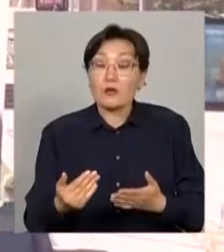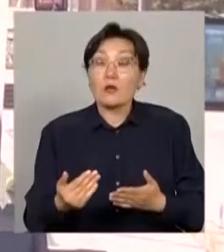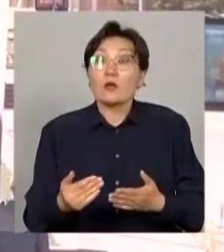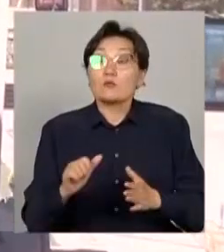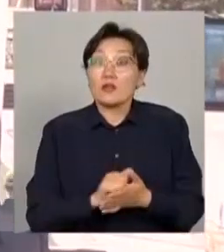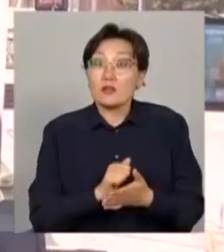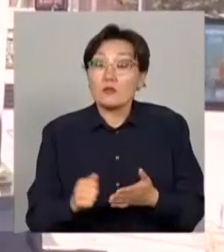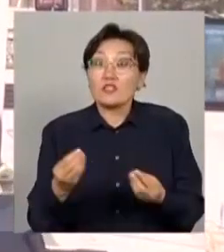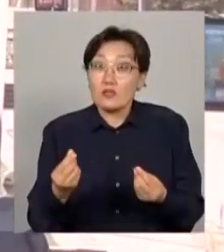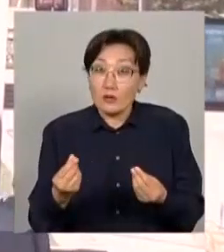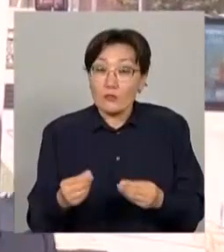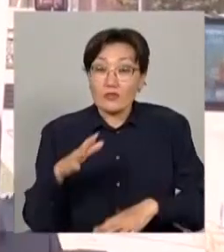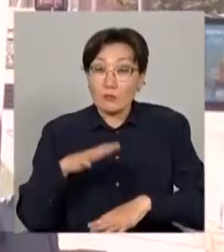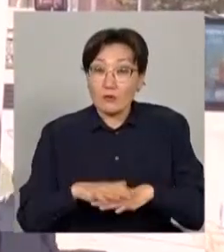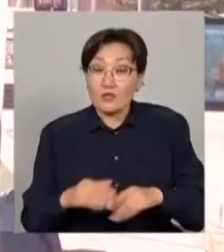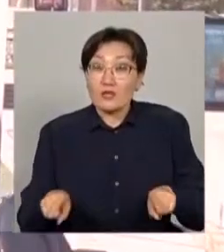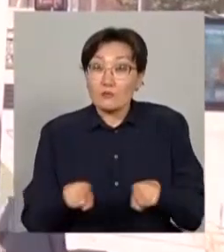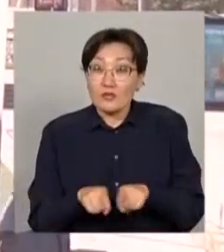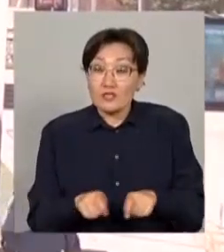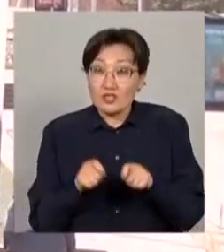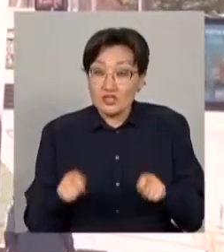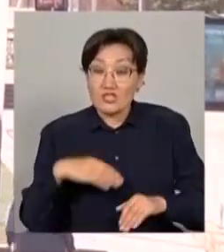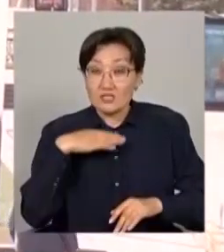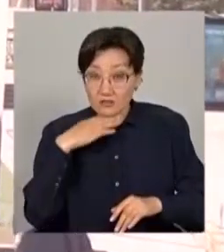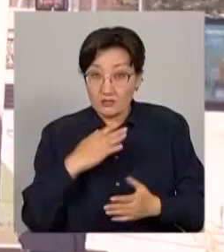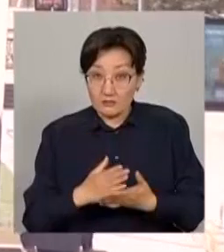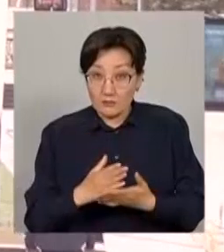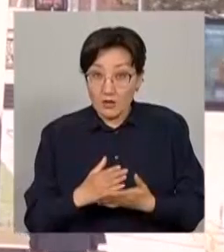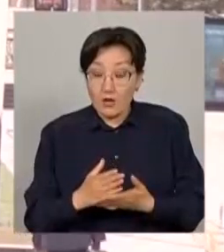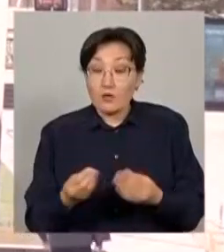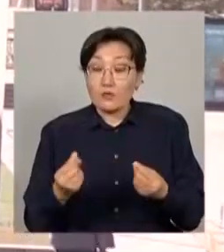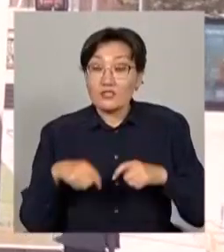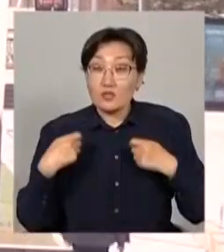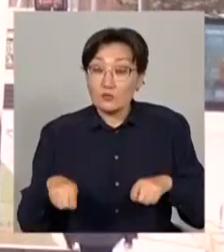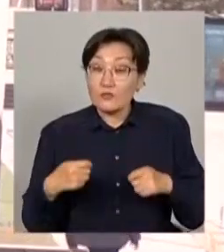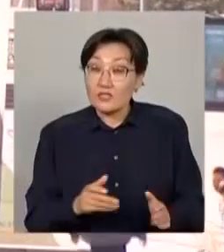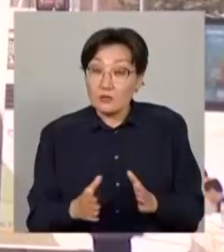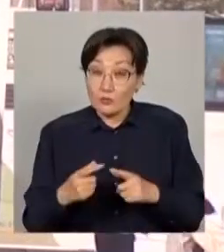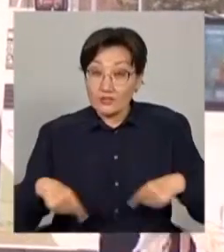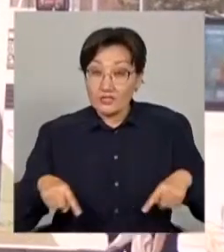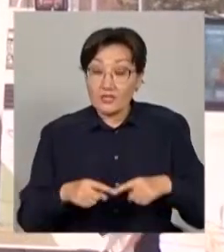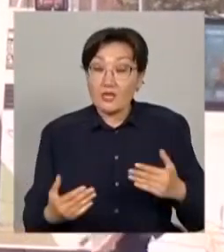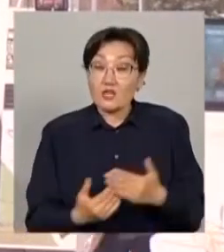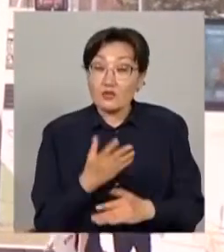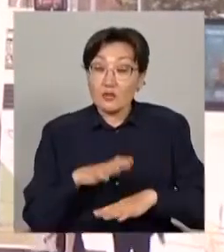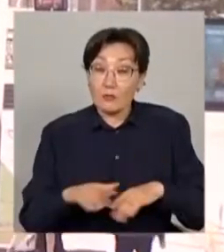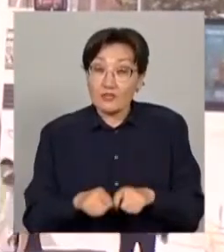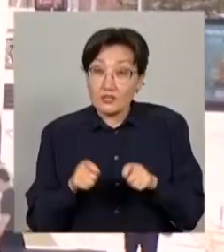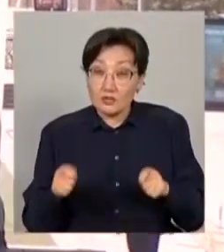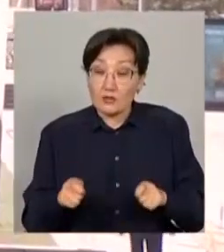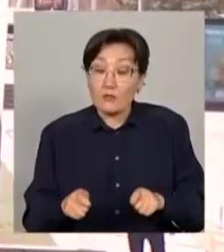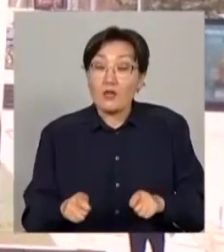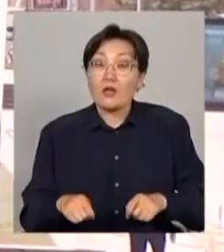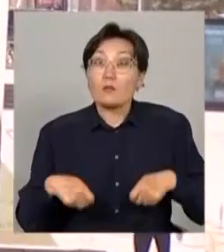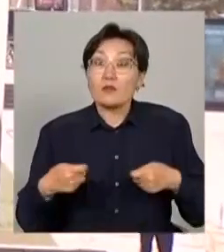мен капиталдары банк ретінде құрылуы үшін жеткілікті екен. Енді қаржы нарығын реттеу агенттігі жаңа банктерді ашуға қойылатын